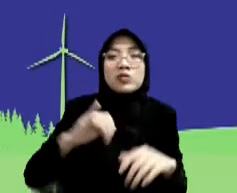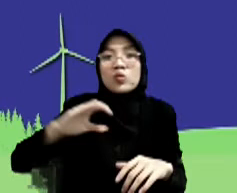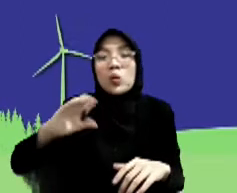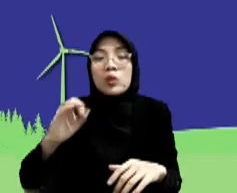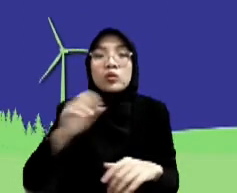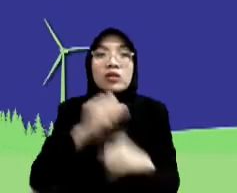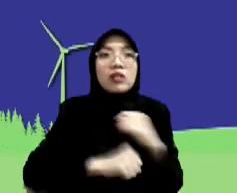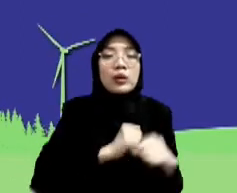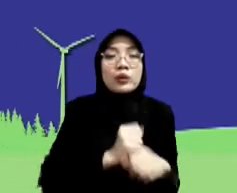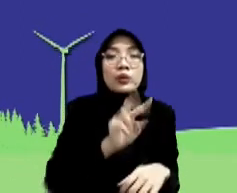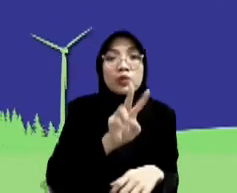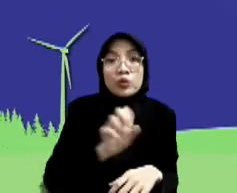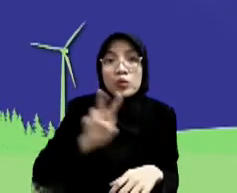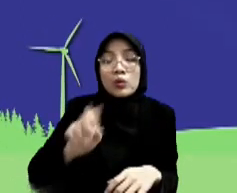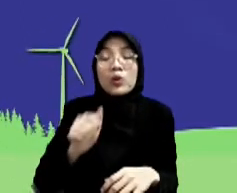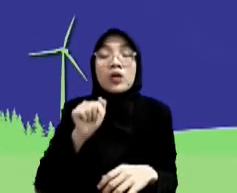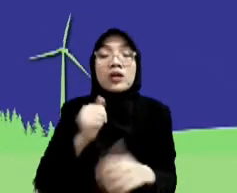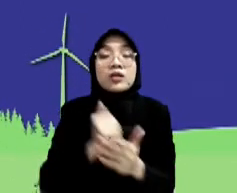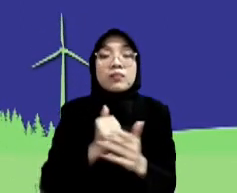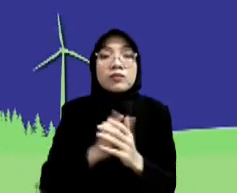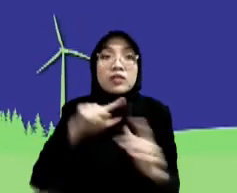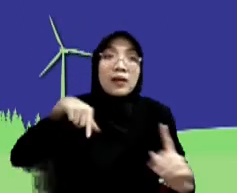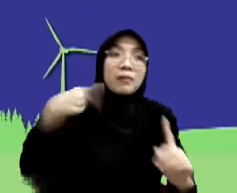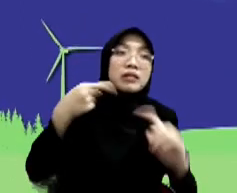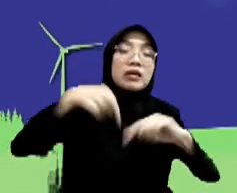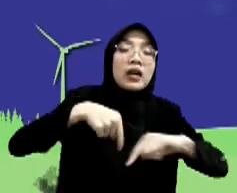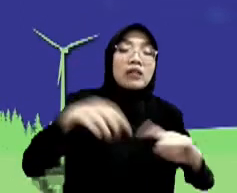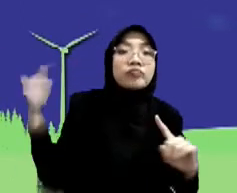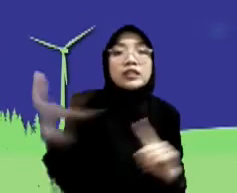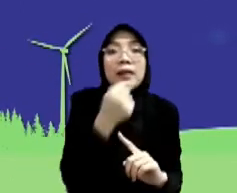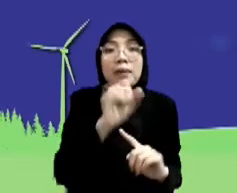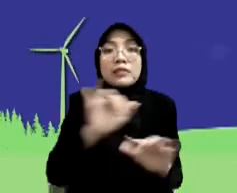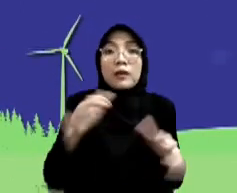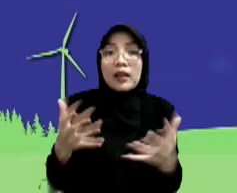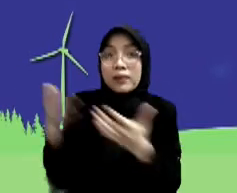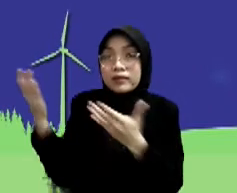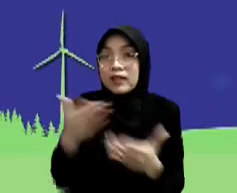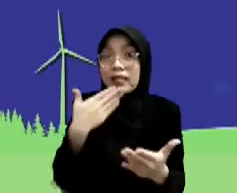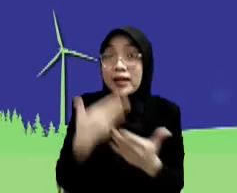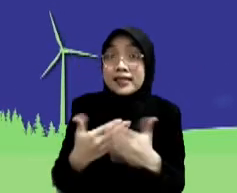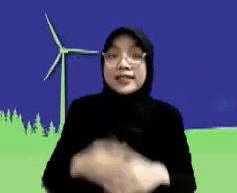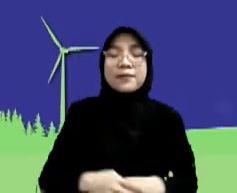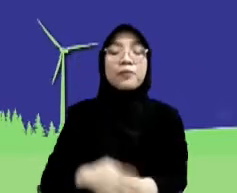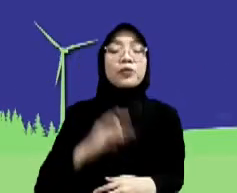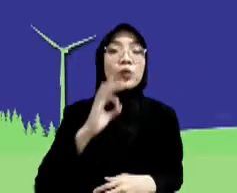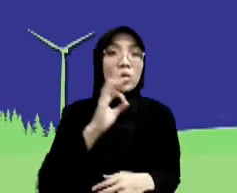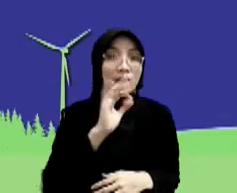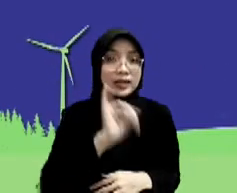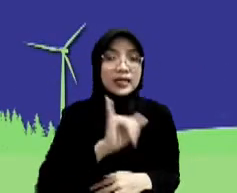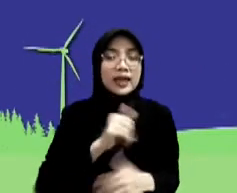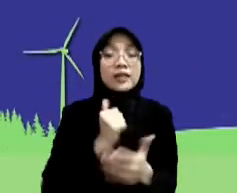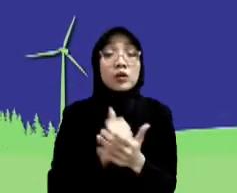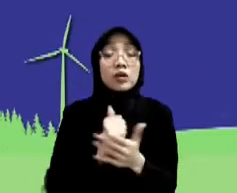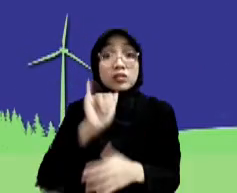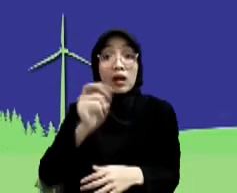dan bagaimana pencapaiannya sejauh ini Terima kasih oke iya Eh jadi benar